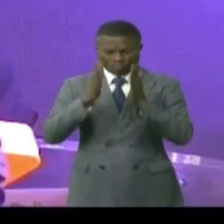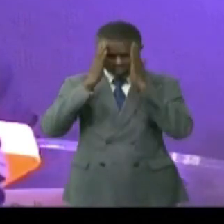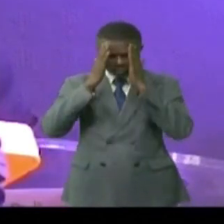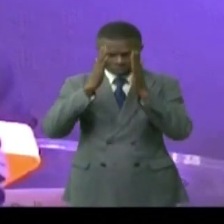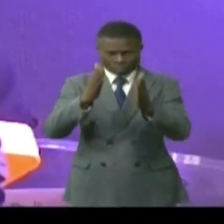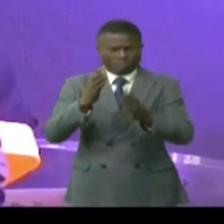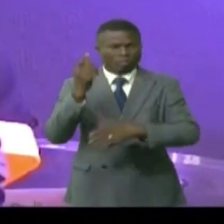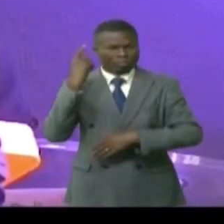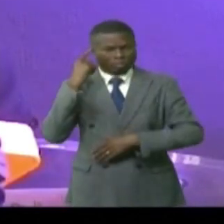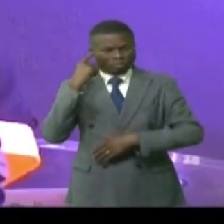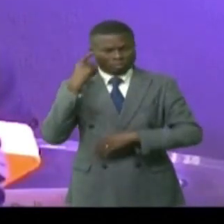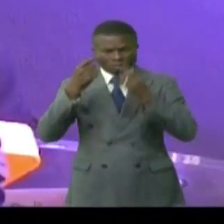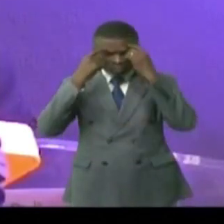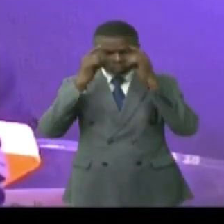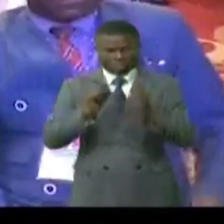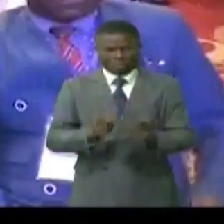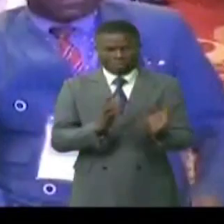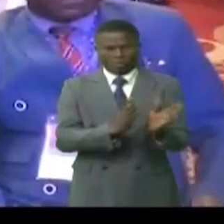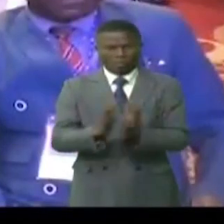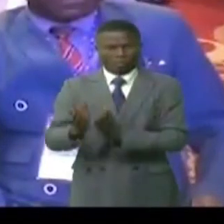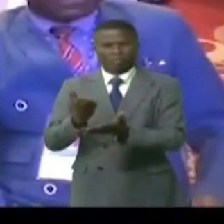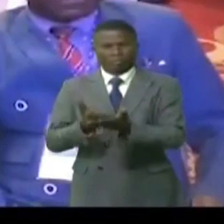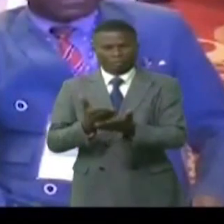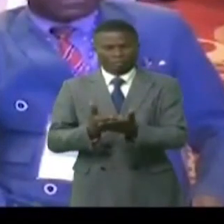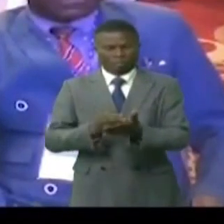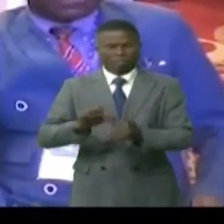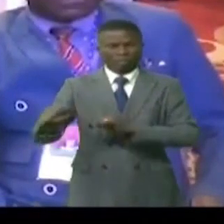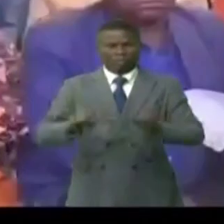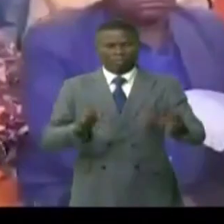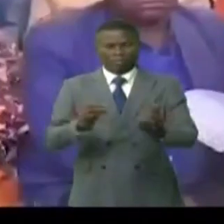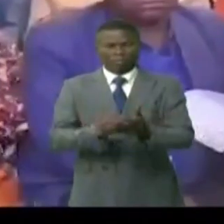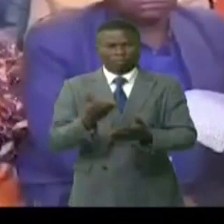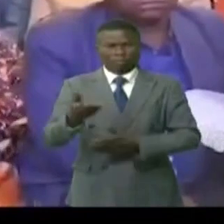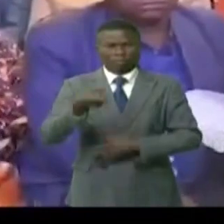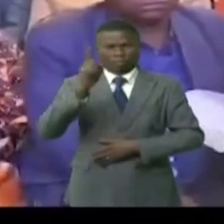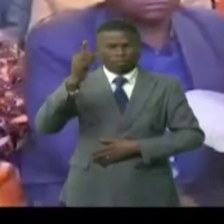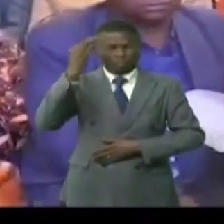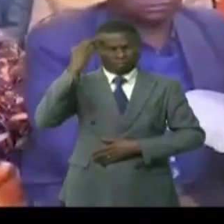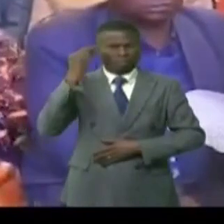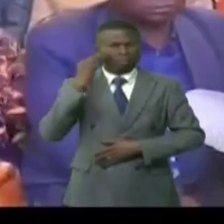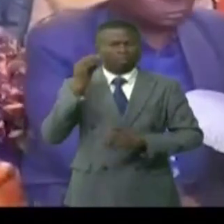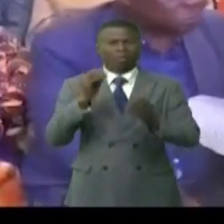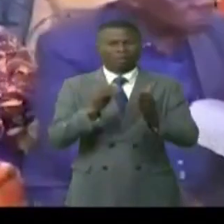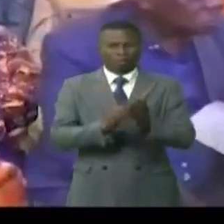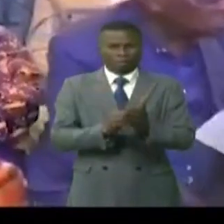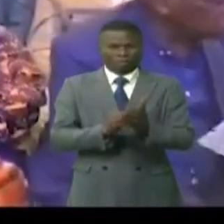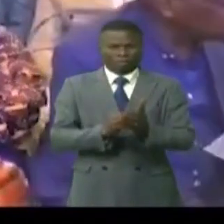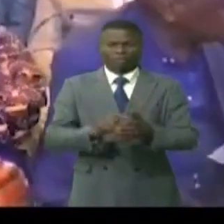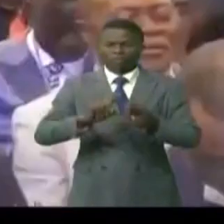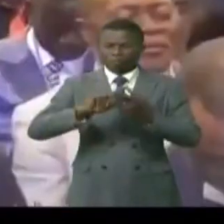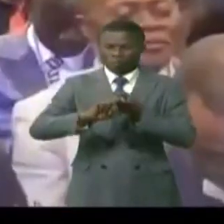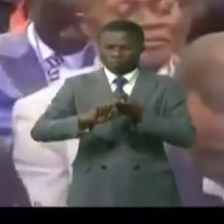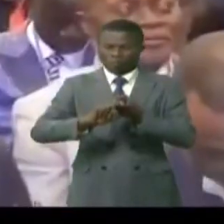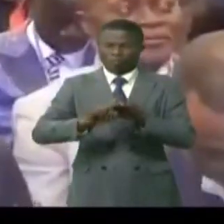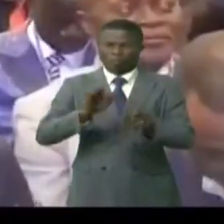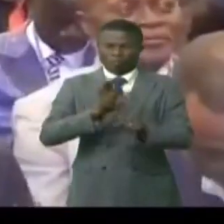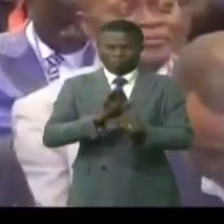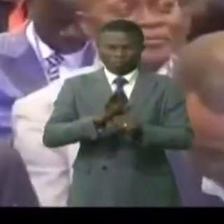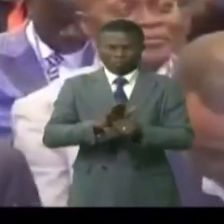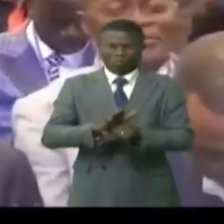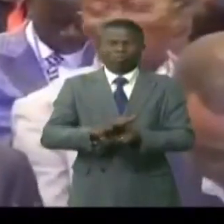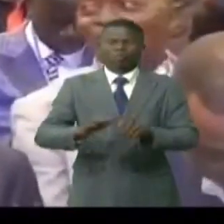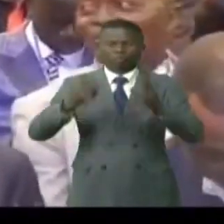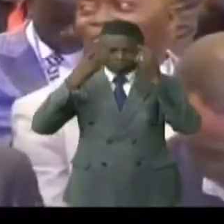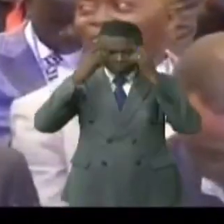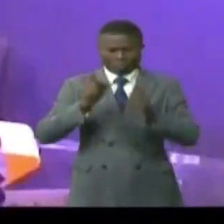différentes délibérations des sous-commissions. Jean-Michel Samalou Kondé Kyenge reste confiant quant à la lumière qui va